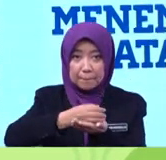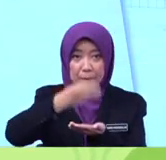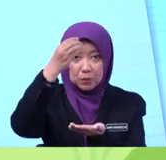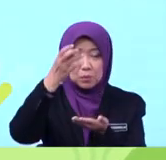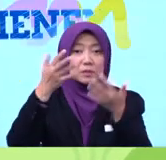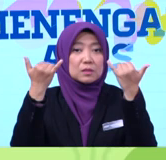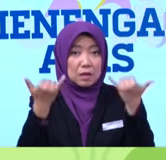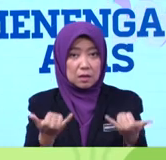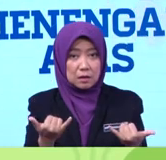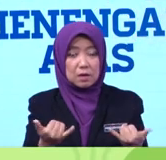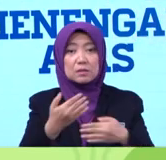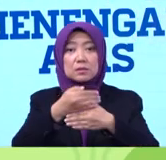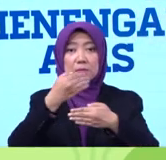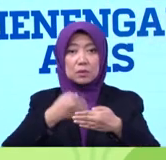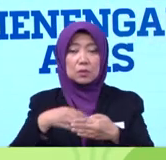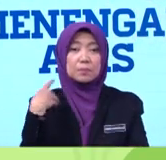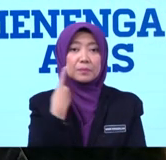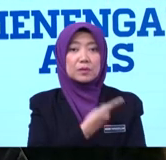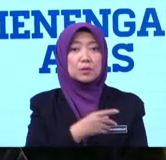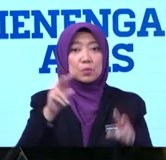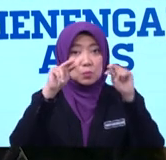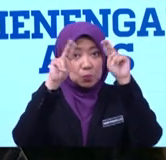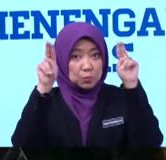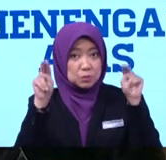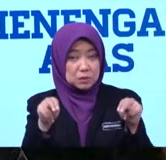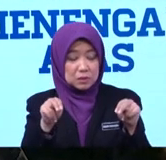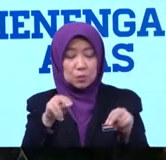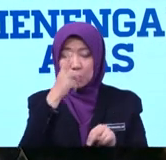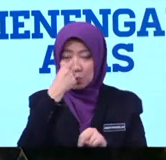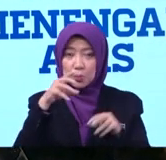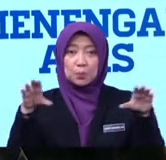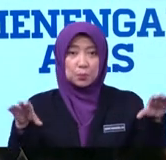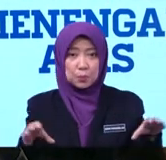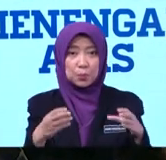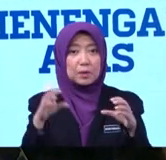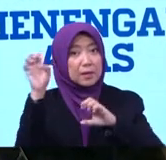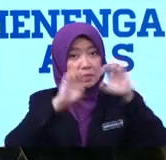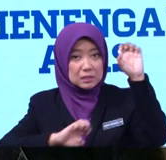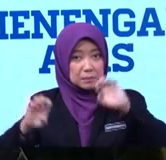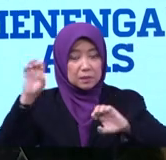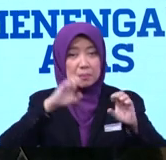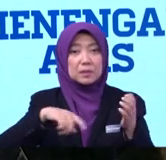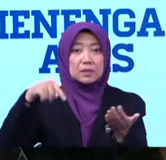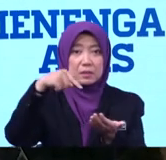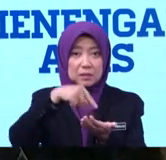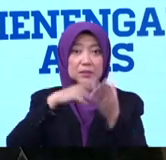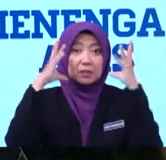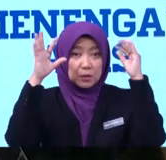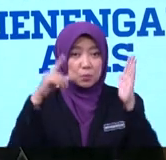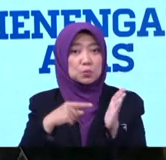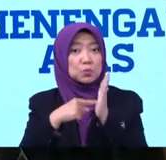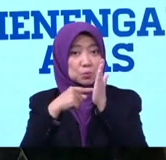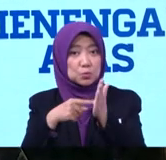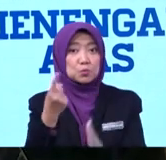sebelum kita uji Irfan untuk laksana kan eksperimen Saya tunjukkan dahulu